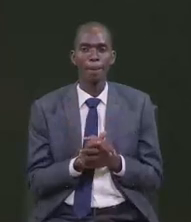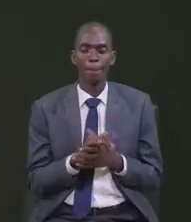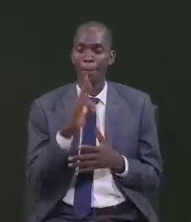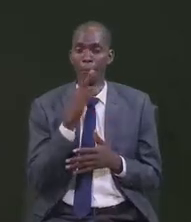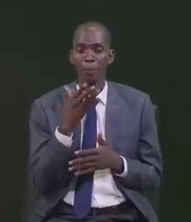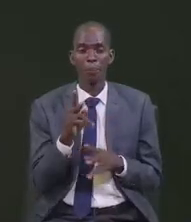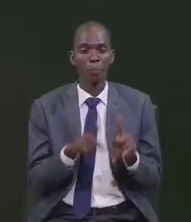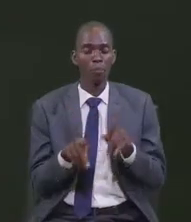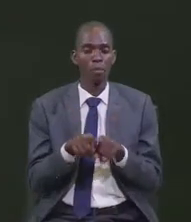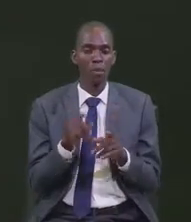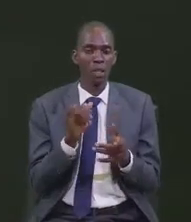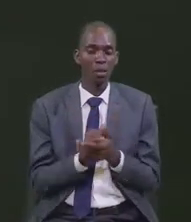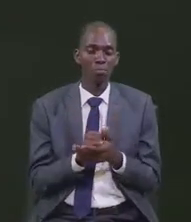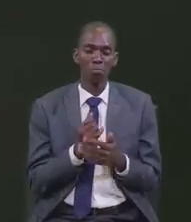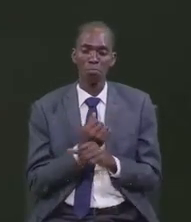nouveau?